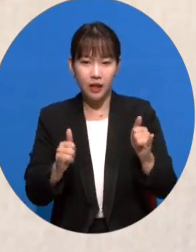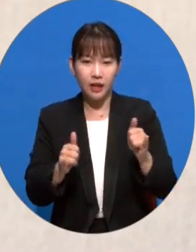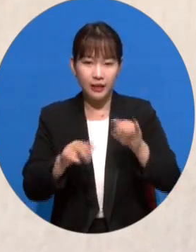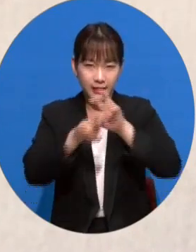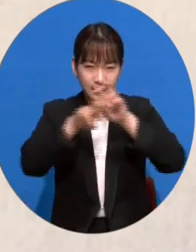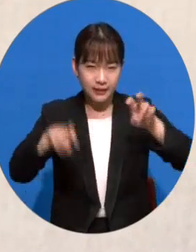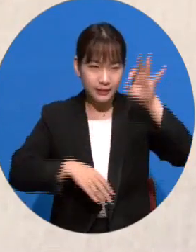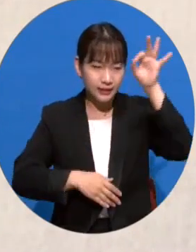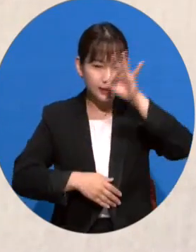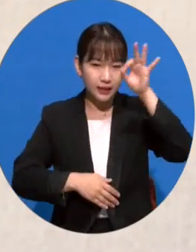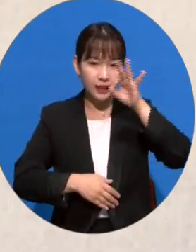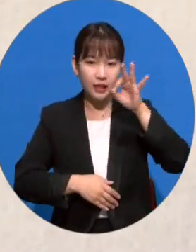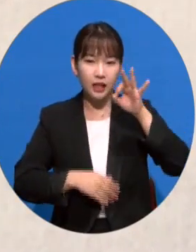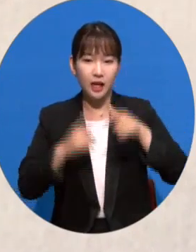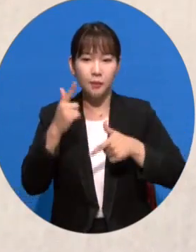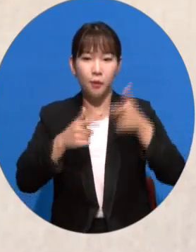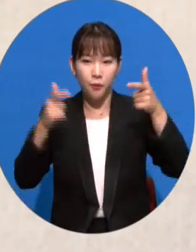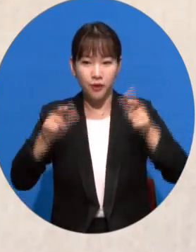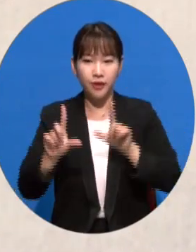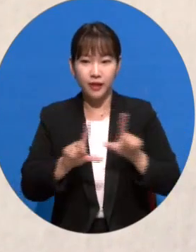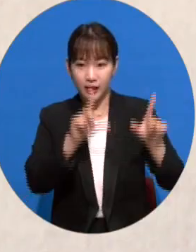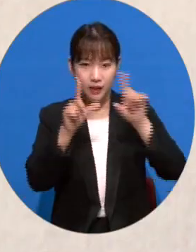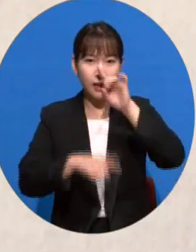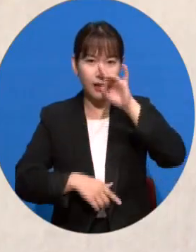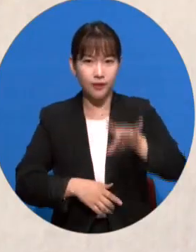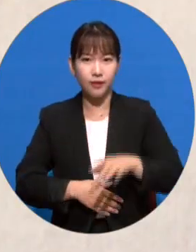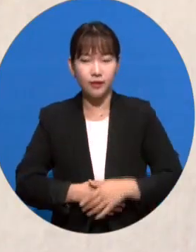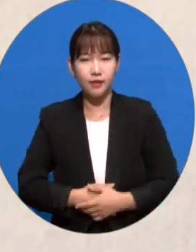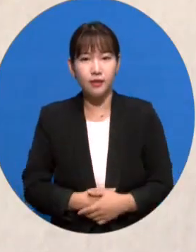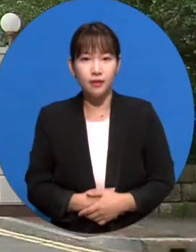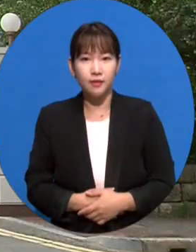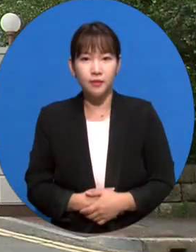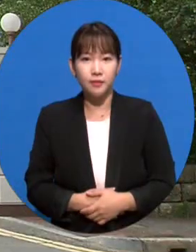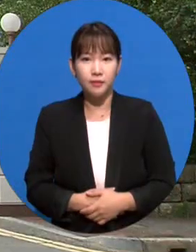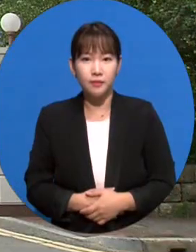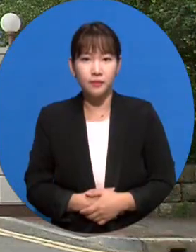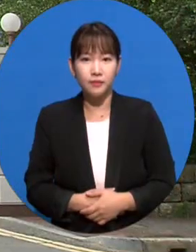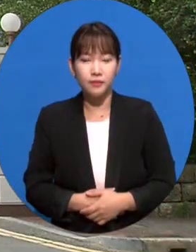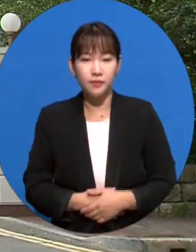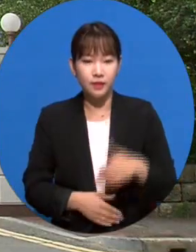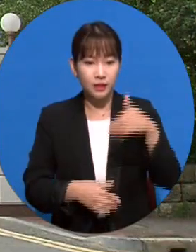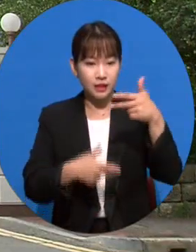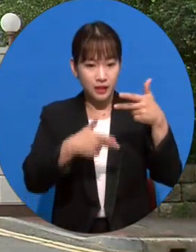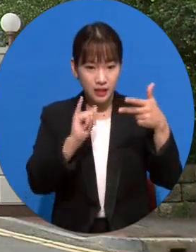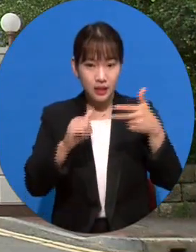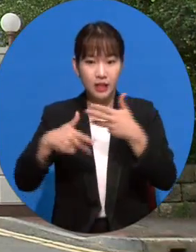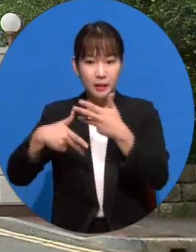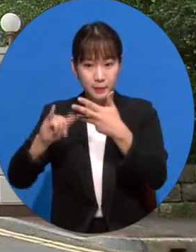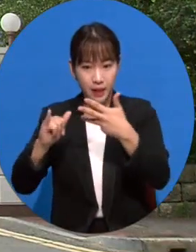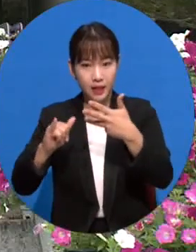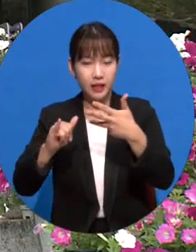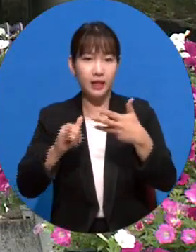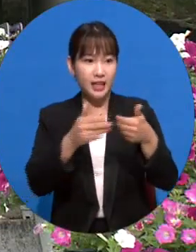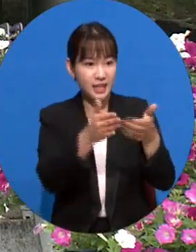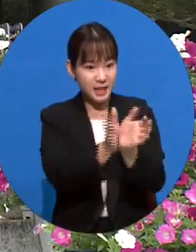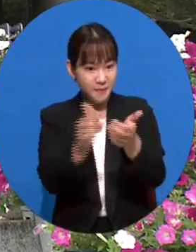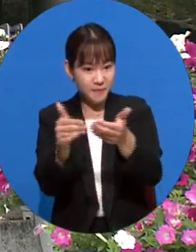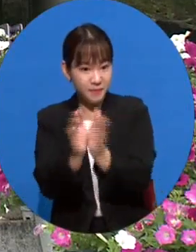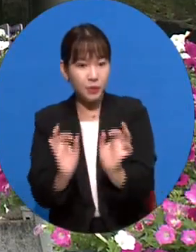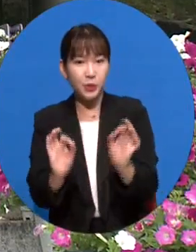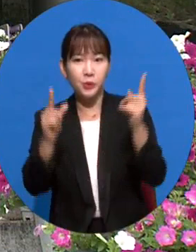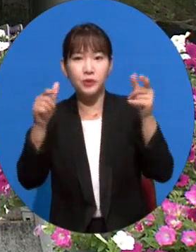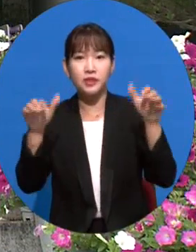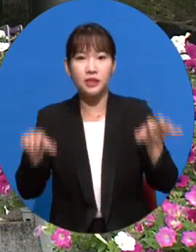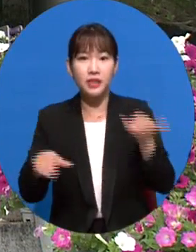생원에서 목포에서 살아서는 안 됩니다. 민선 7기와 민선 8기의 힘이